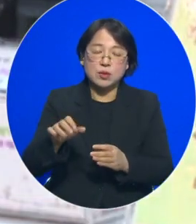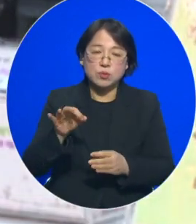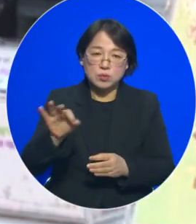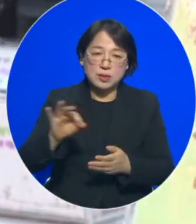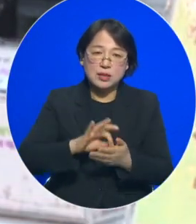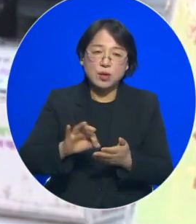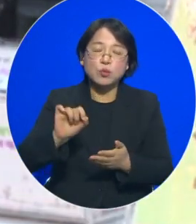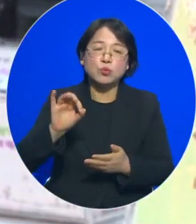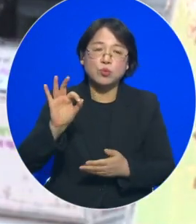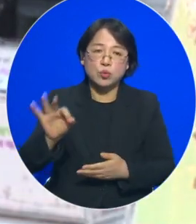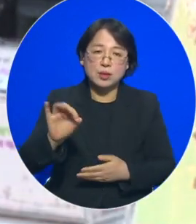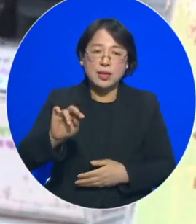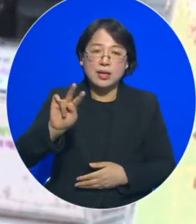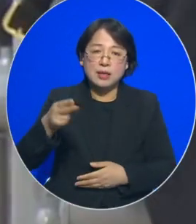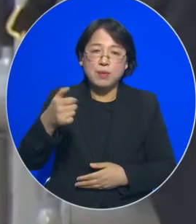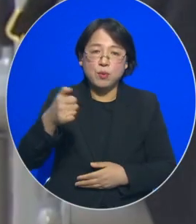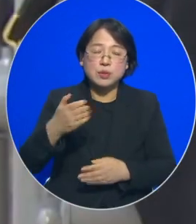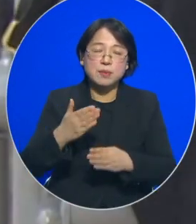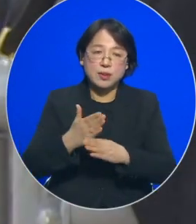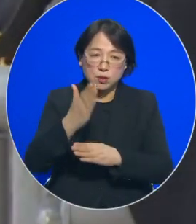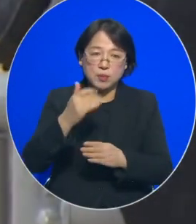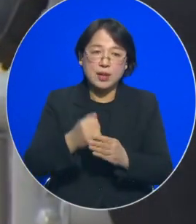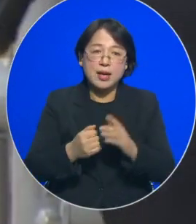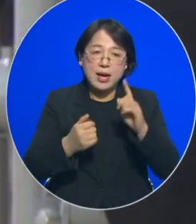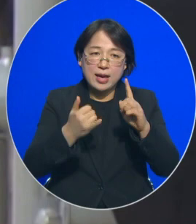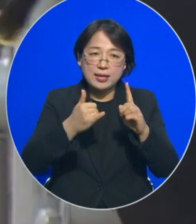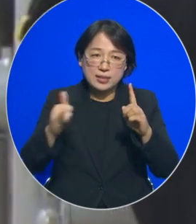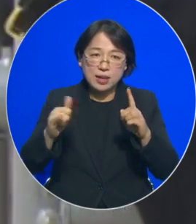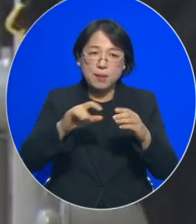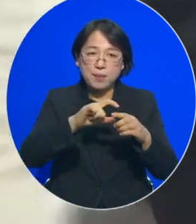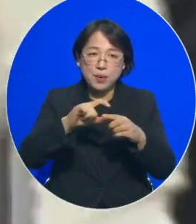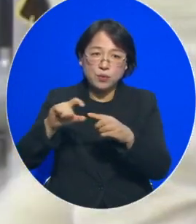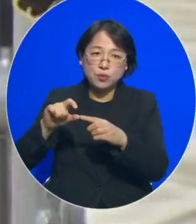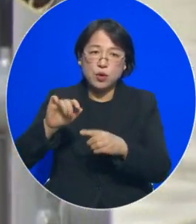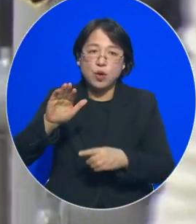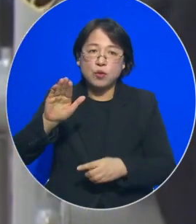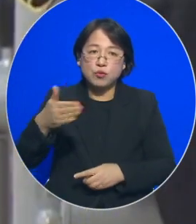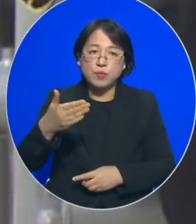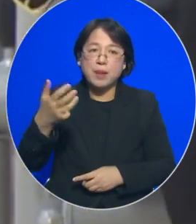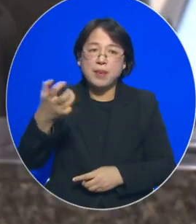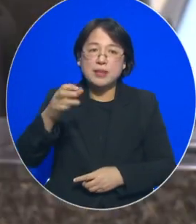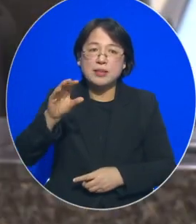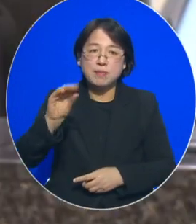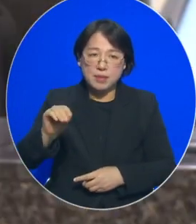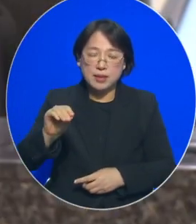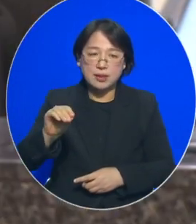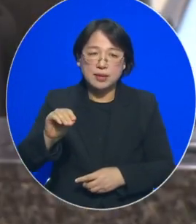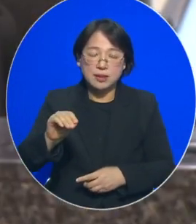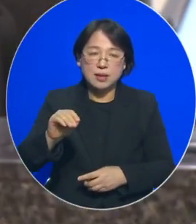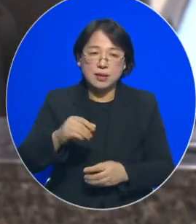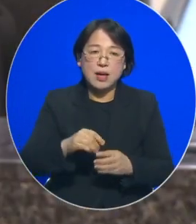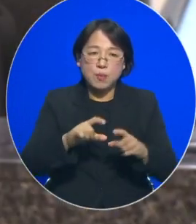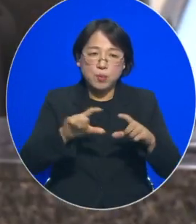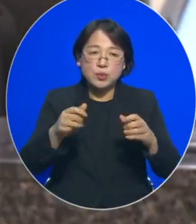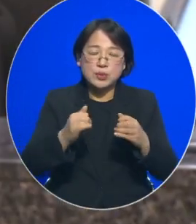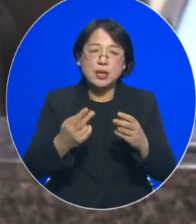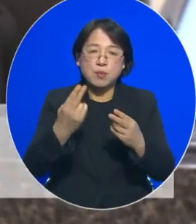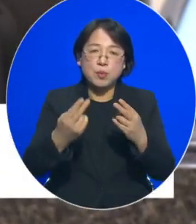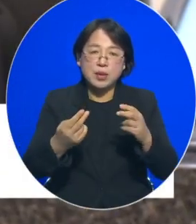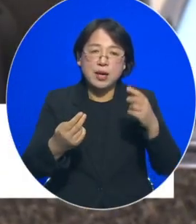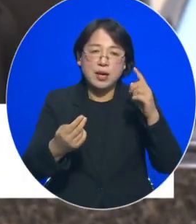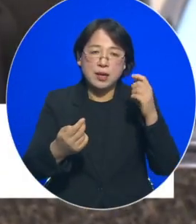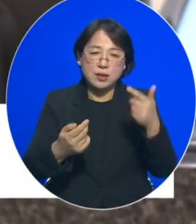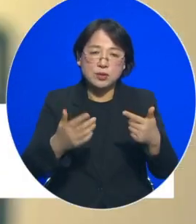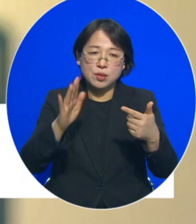달했습니다. 1인당 평균 986만 1천 원 수준인데 일반 가입자보다 6배나 높습니다. 이용